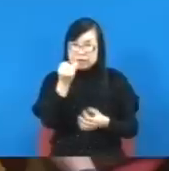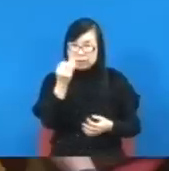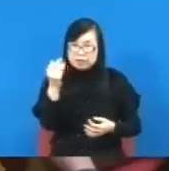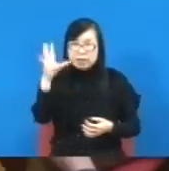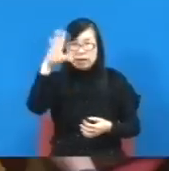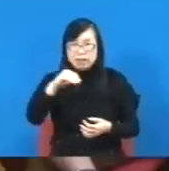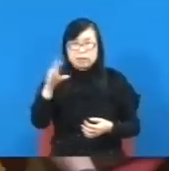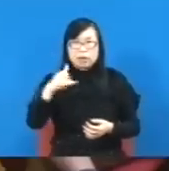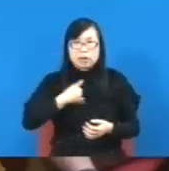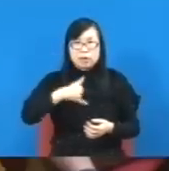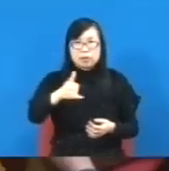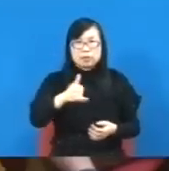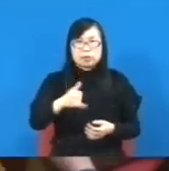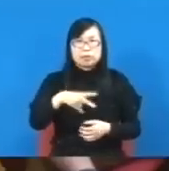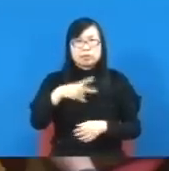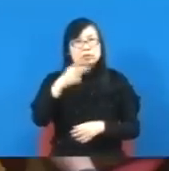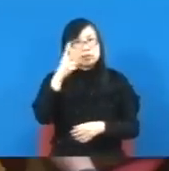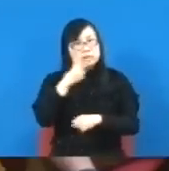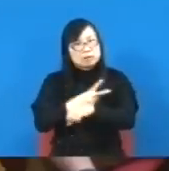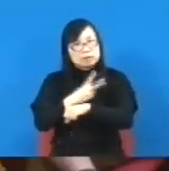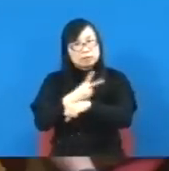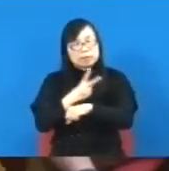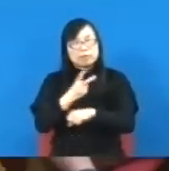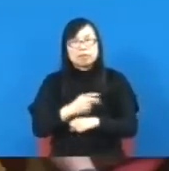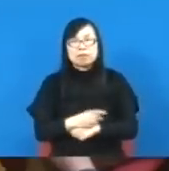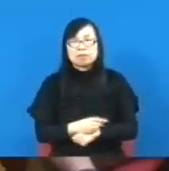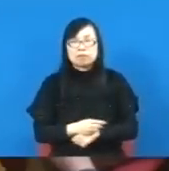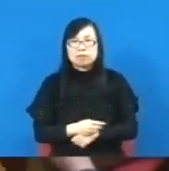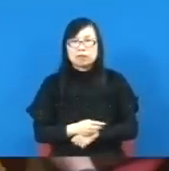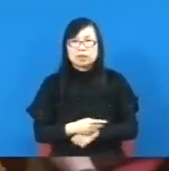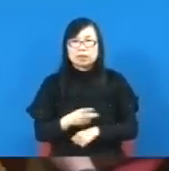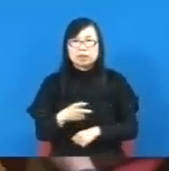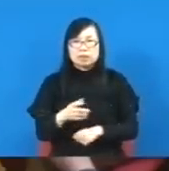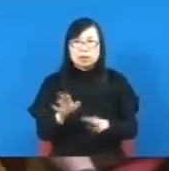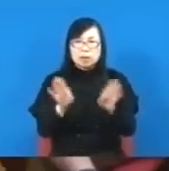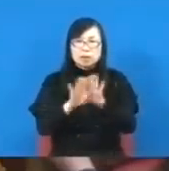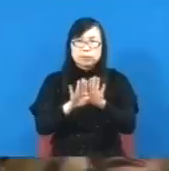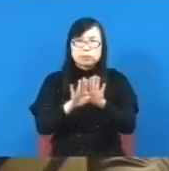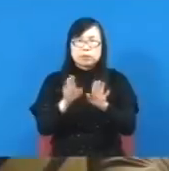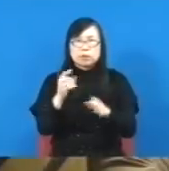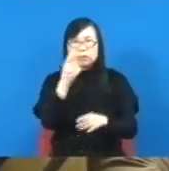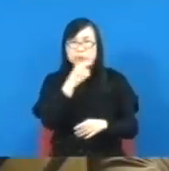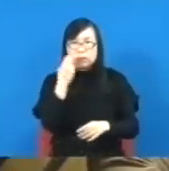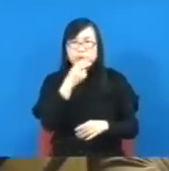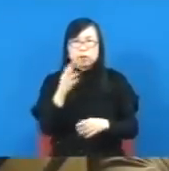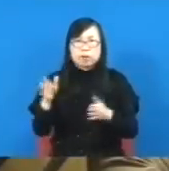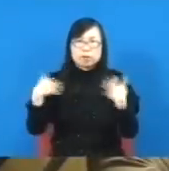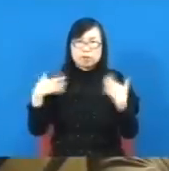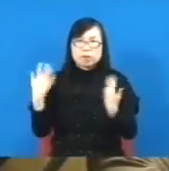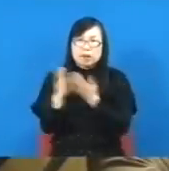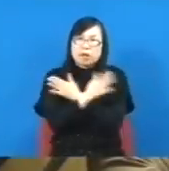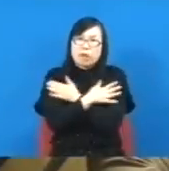我一去到我都係兩點幾啦，唔係好我兩點幾，喂門口都好多人歡迎我啦，又愛港力